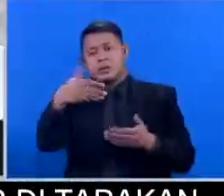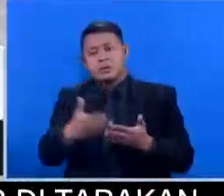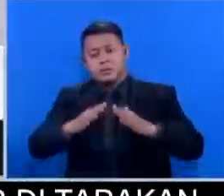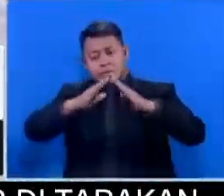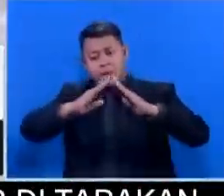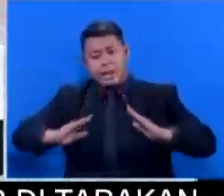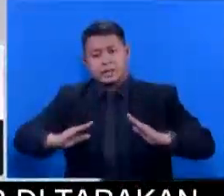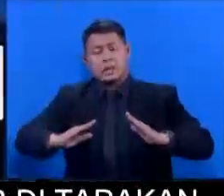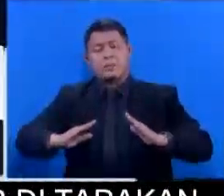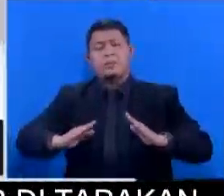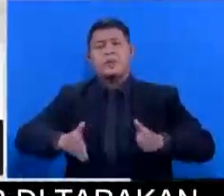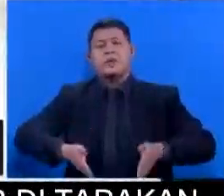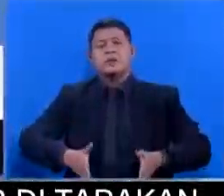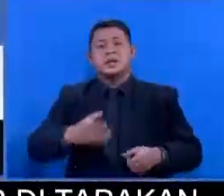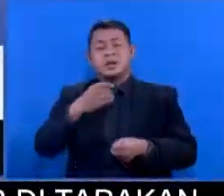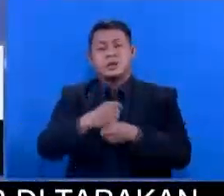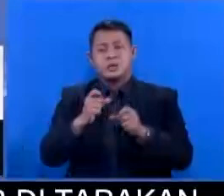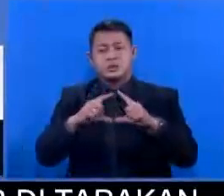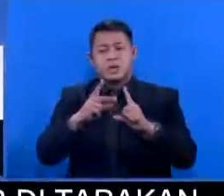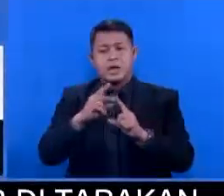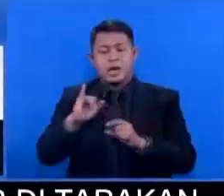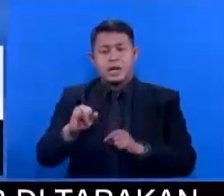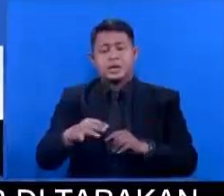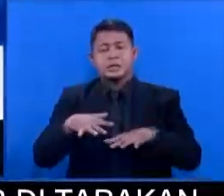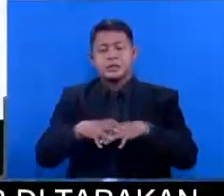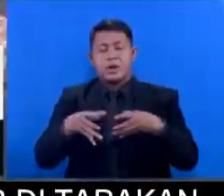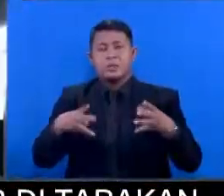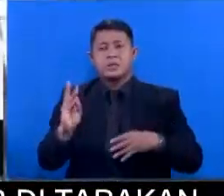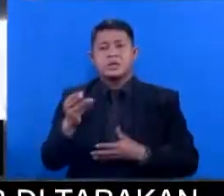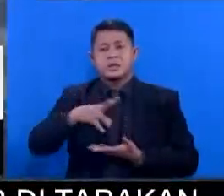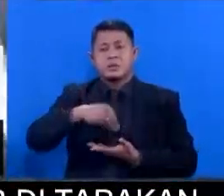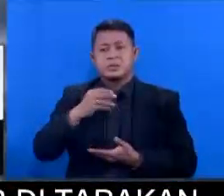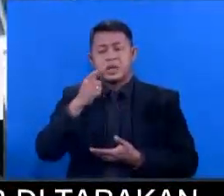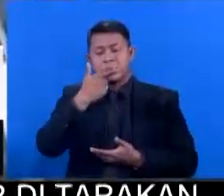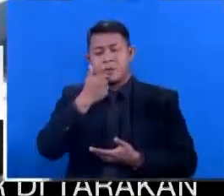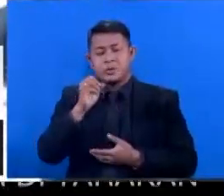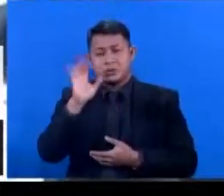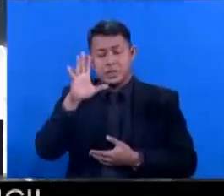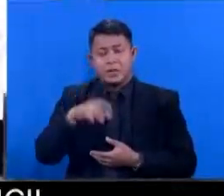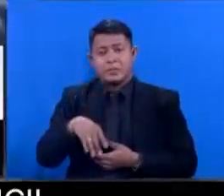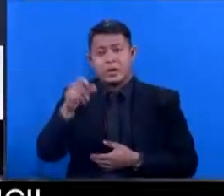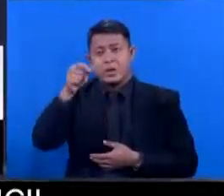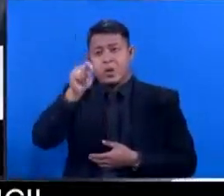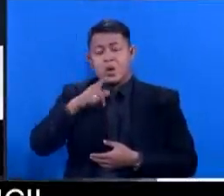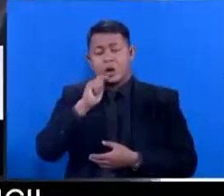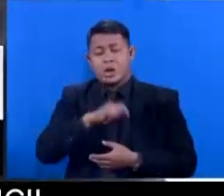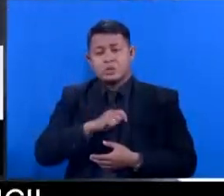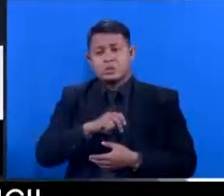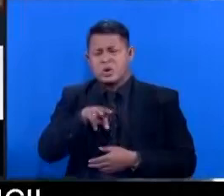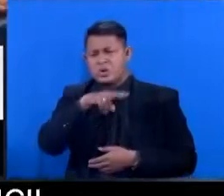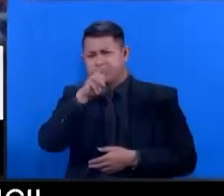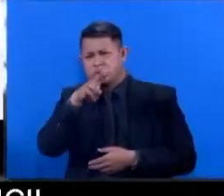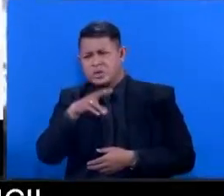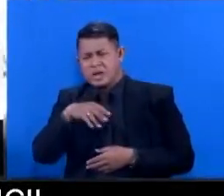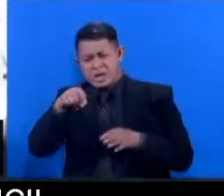gedung Puskopera, Jalan Gunung Sahari Raya, Sawah Besar, Jakarta Pusat, Minggu siang. Sebelumnya, orang tua korban yang curiga